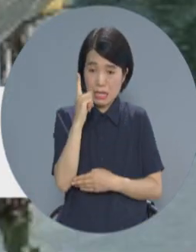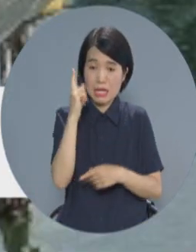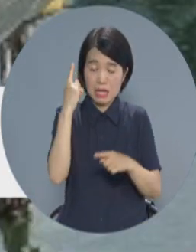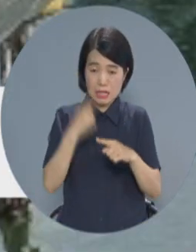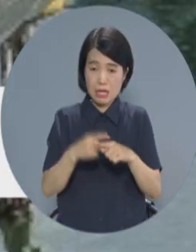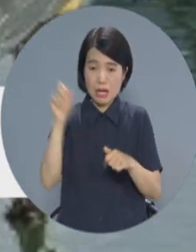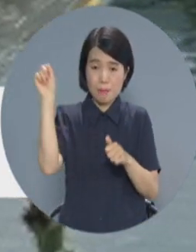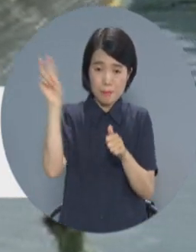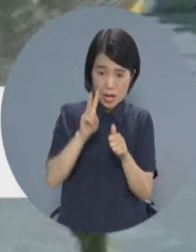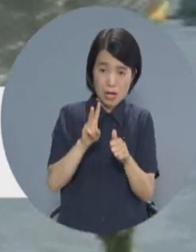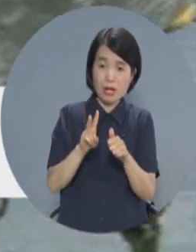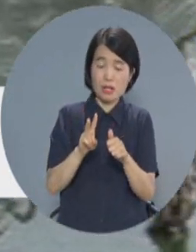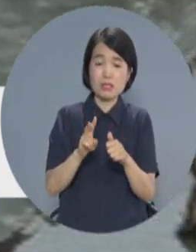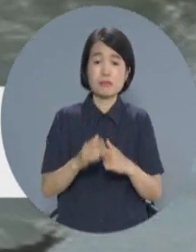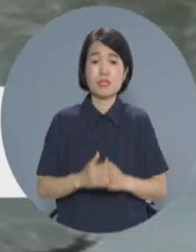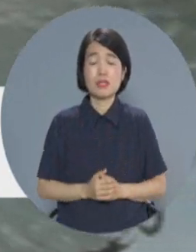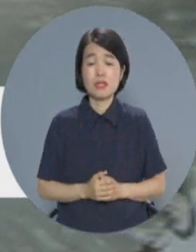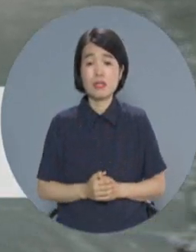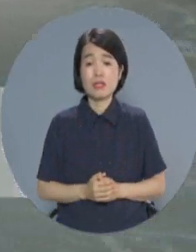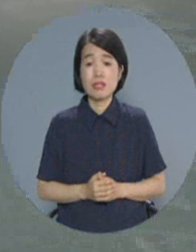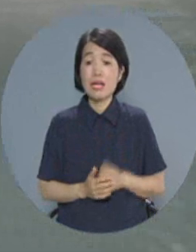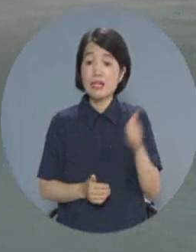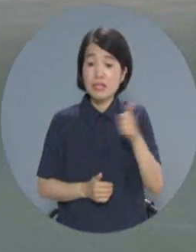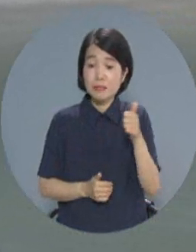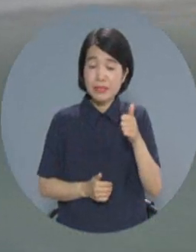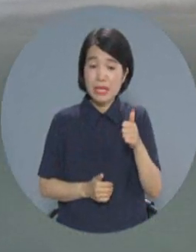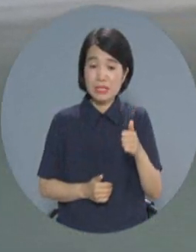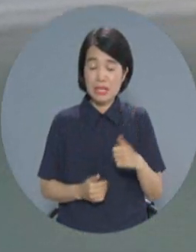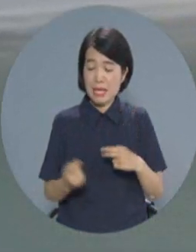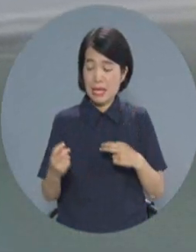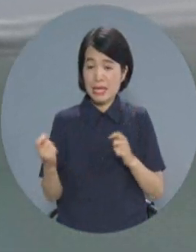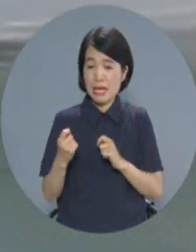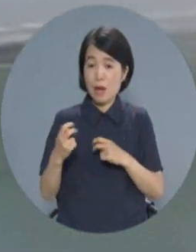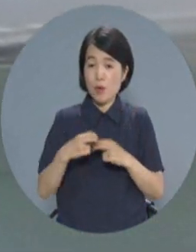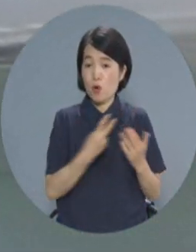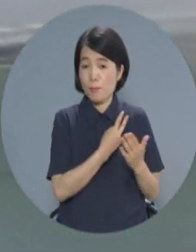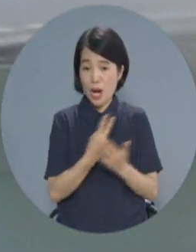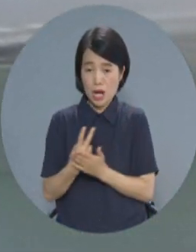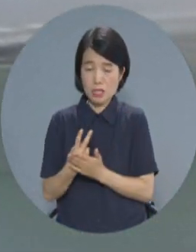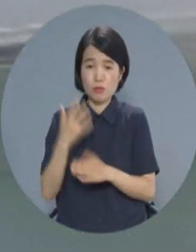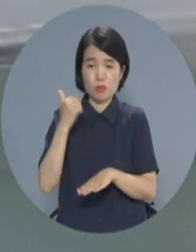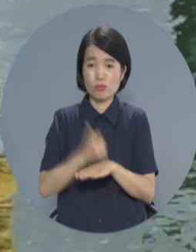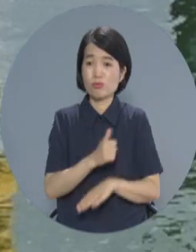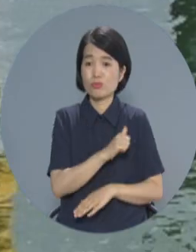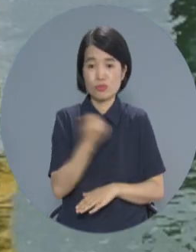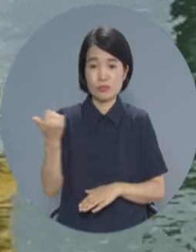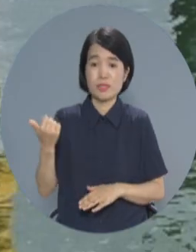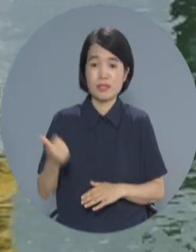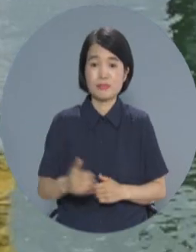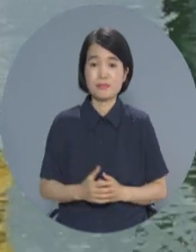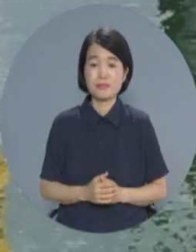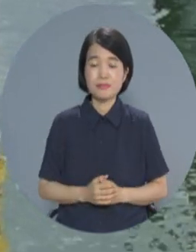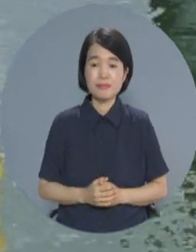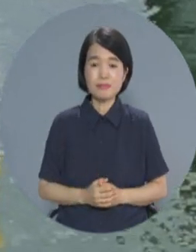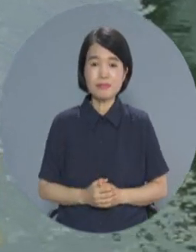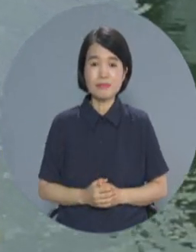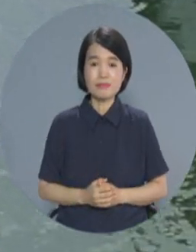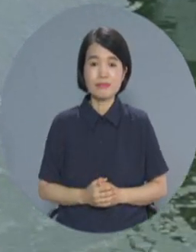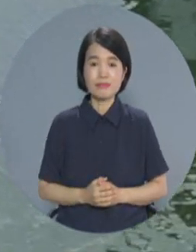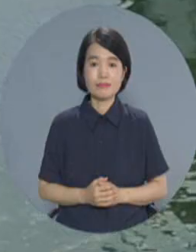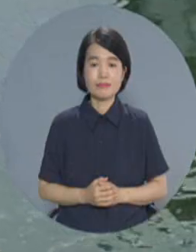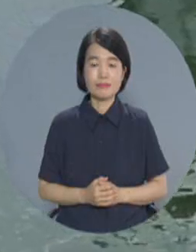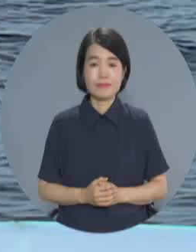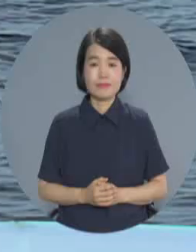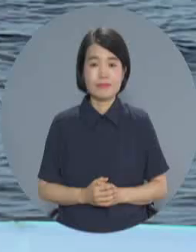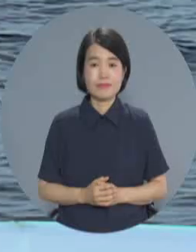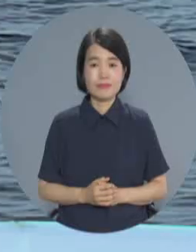것으로 확인됐습니다. 해당 남성은 곧바로 인근 병원으로 이송됐지만 끝내 사망했습니다.